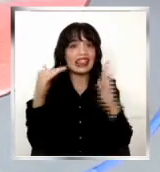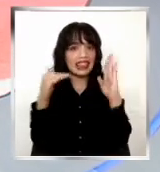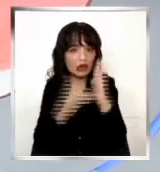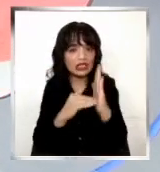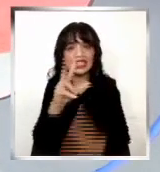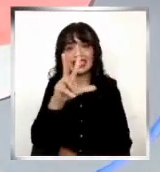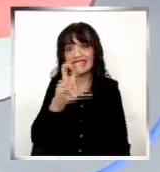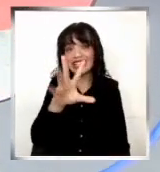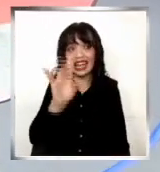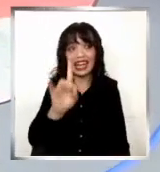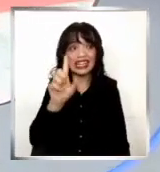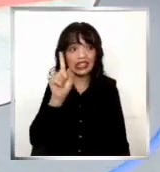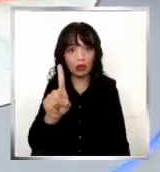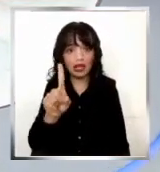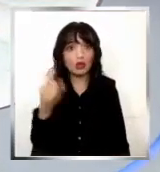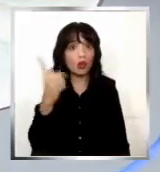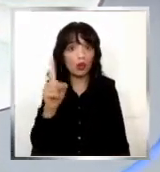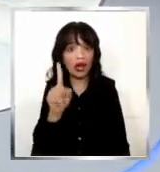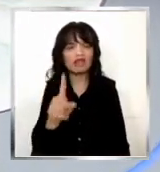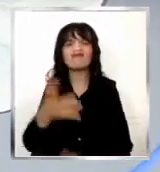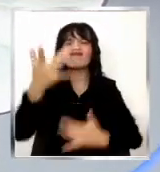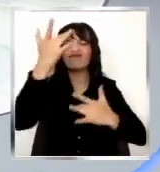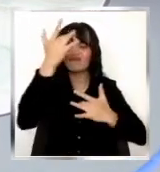578,381 ang mga tinamaan ng sakit.